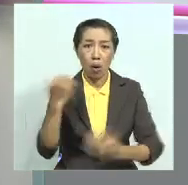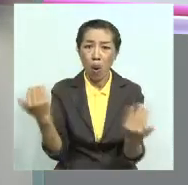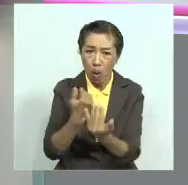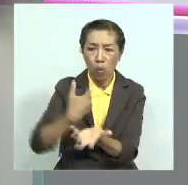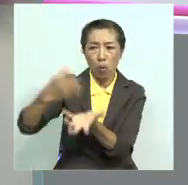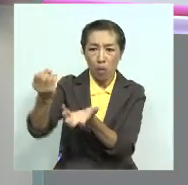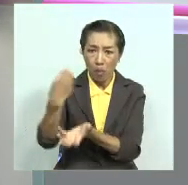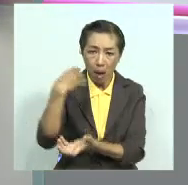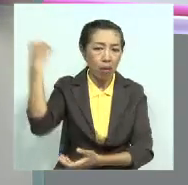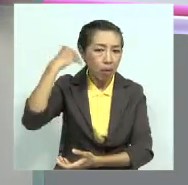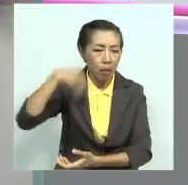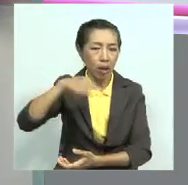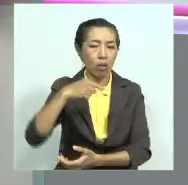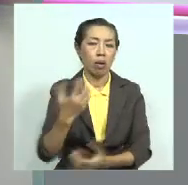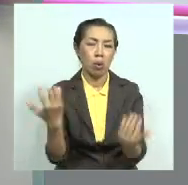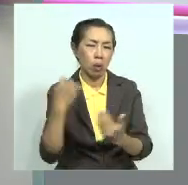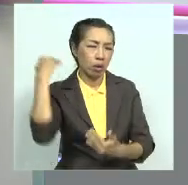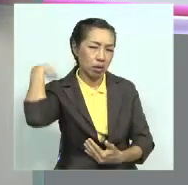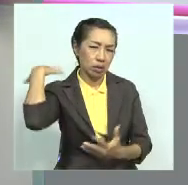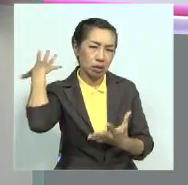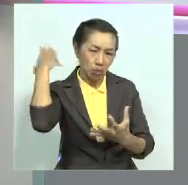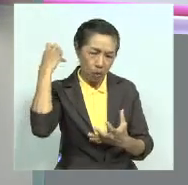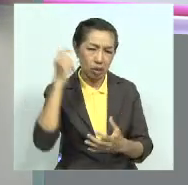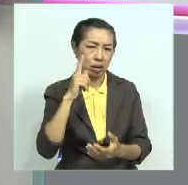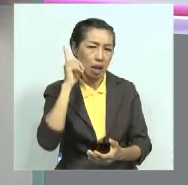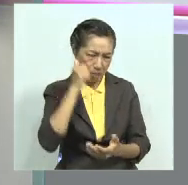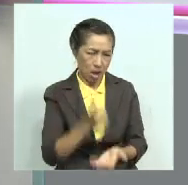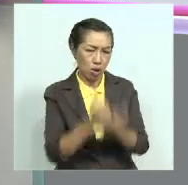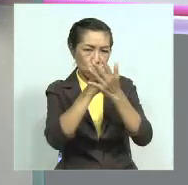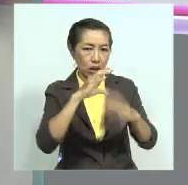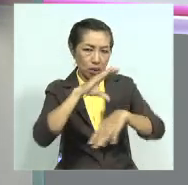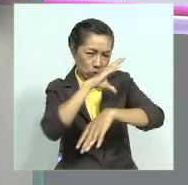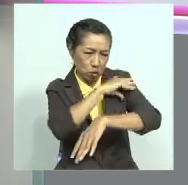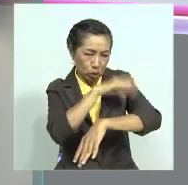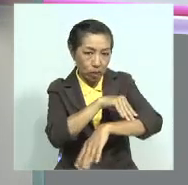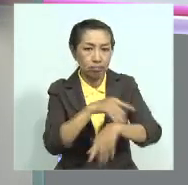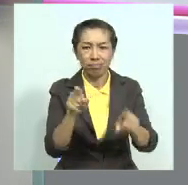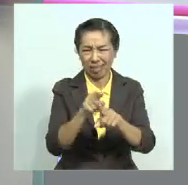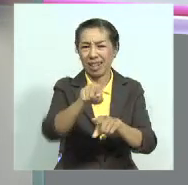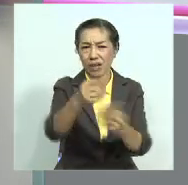ามันปวดหลังแม่นวดให้หน่อยอันนี้ถ้าครอบครัวไหนลูกบ่นแบบนี้คงจะต้อง